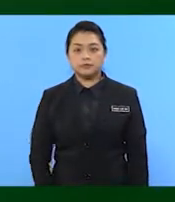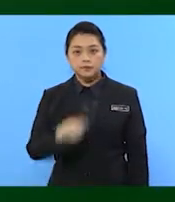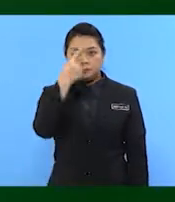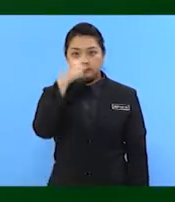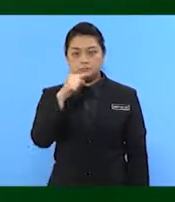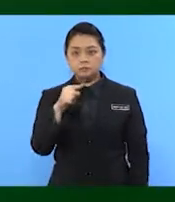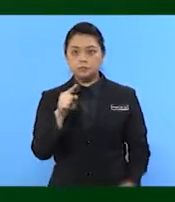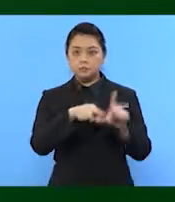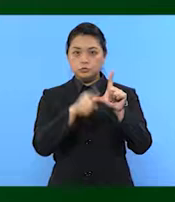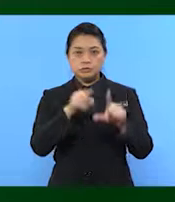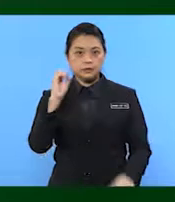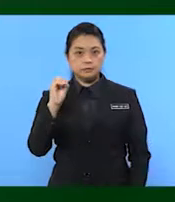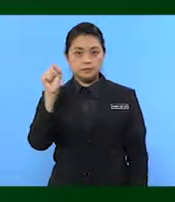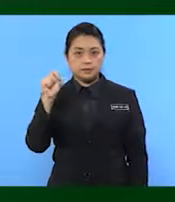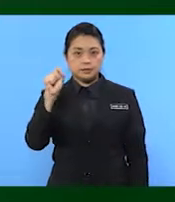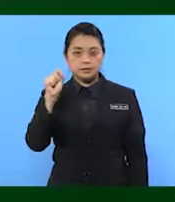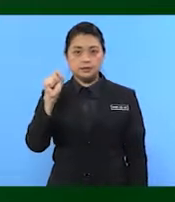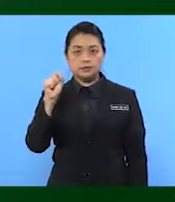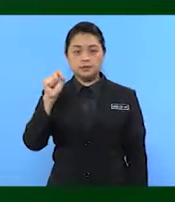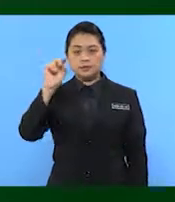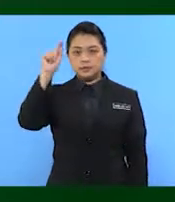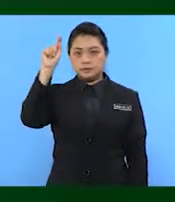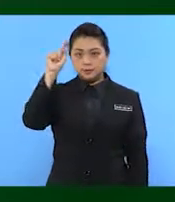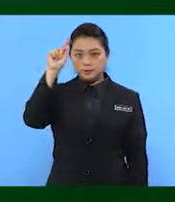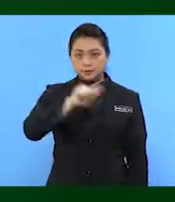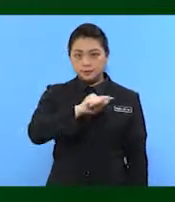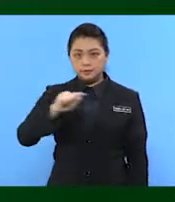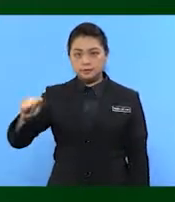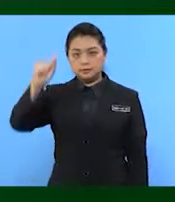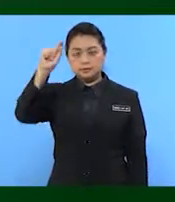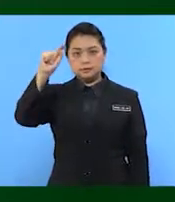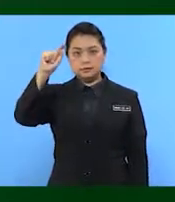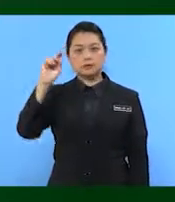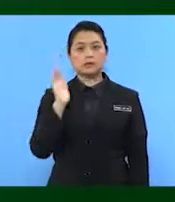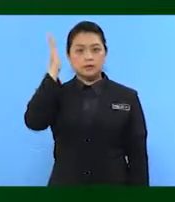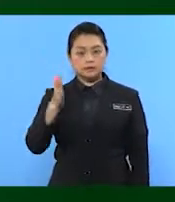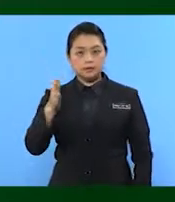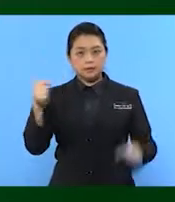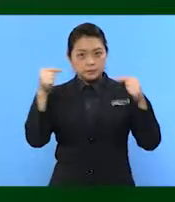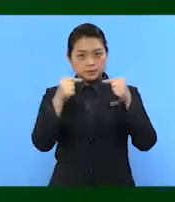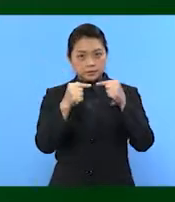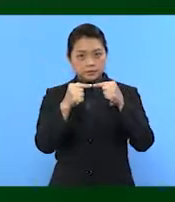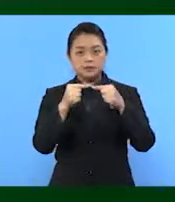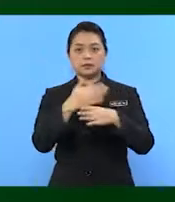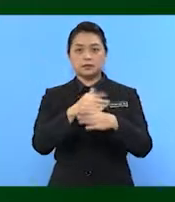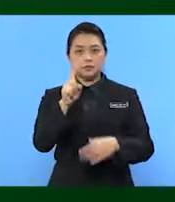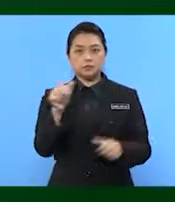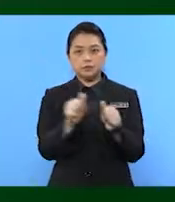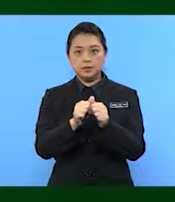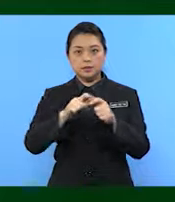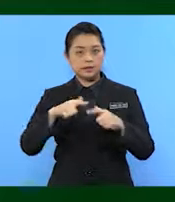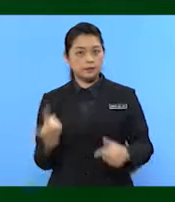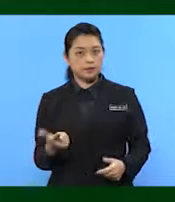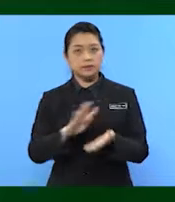Untuk sudut sifar darjah, ketiga-tiga sisi segitiga akan bertindih antara satu dengan lain